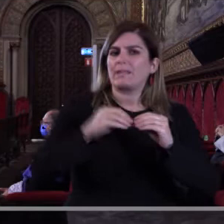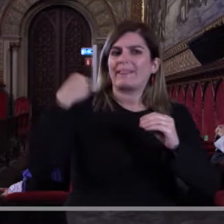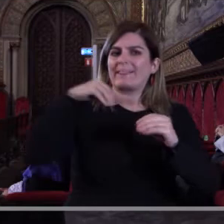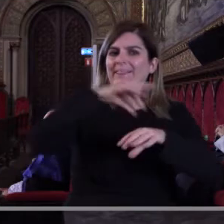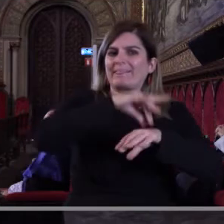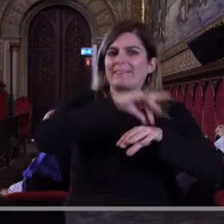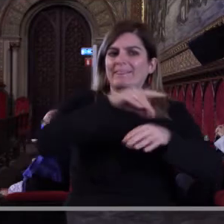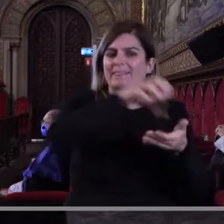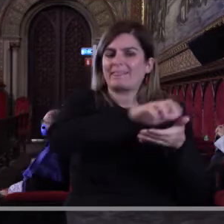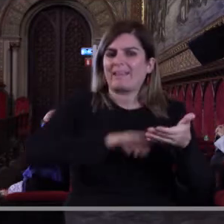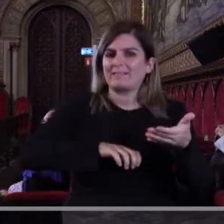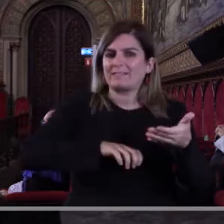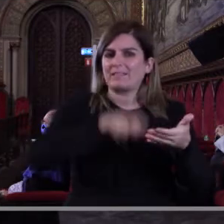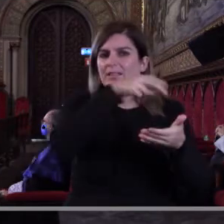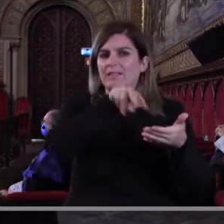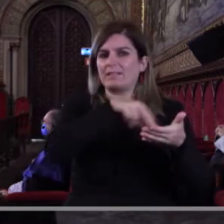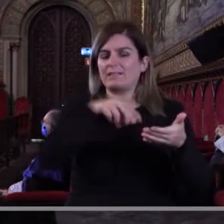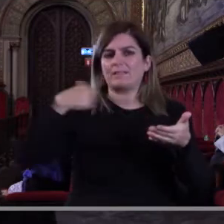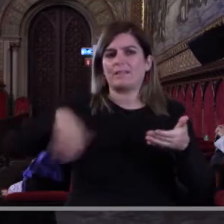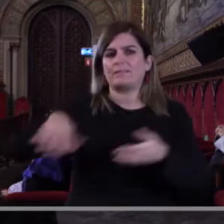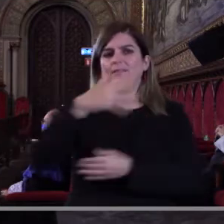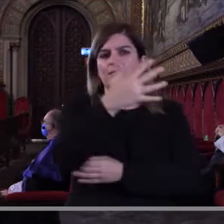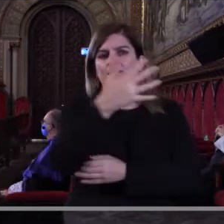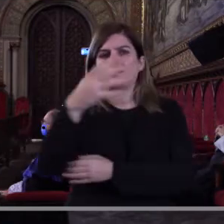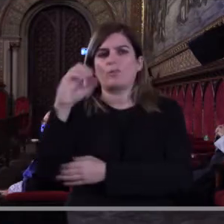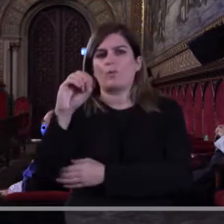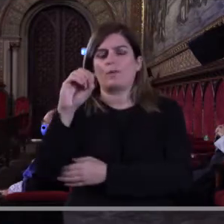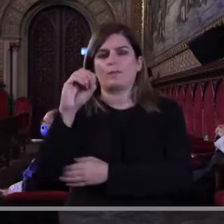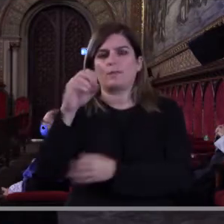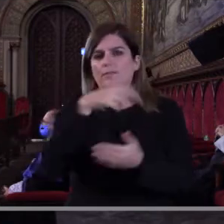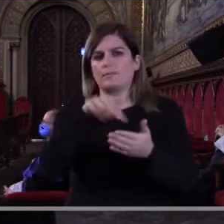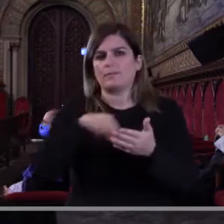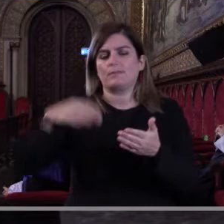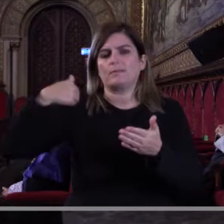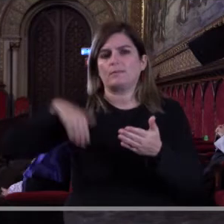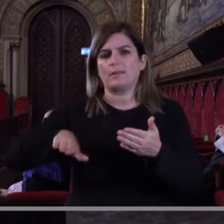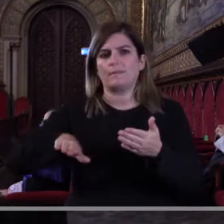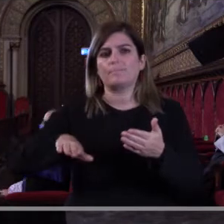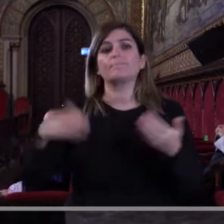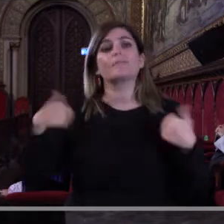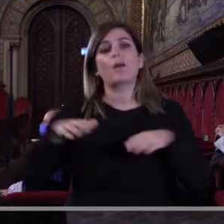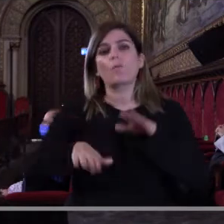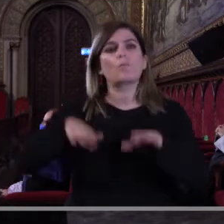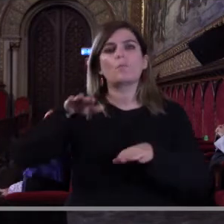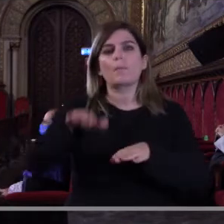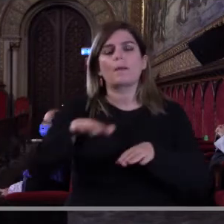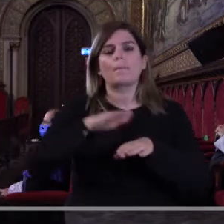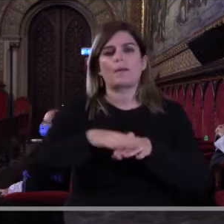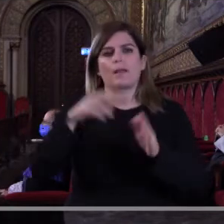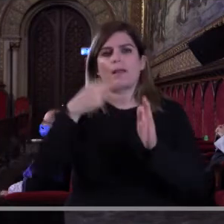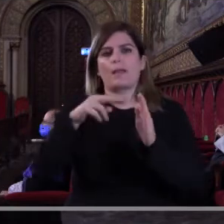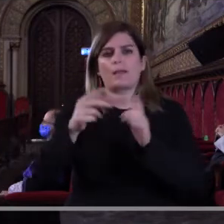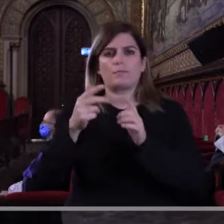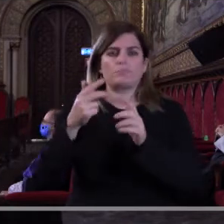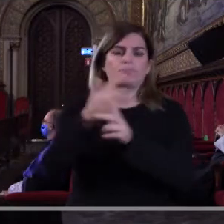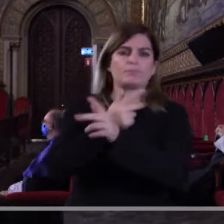se situa al voltant de les 550 i s'han fet un pas important en la lectura en línia, opció